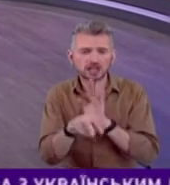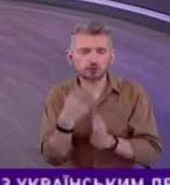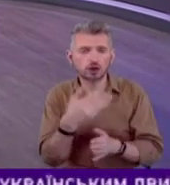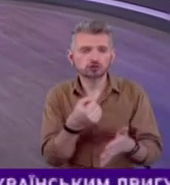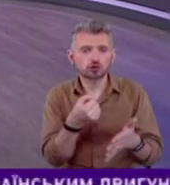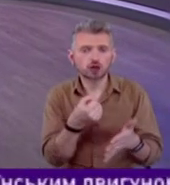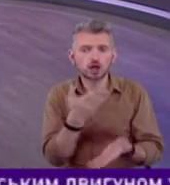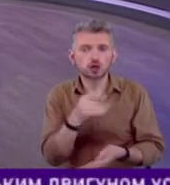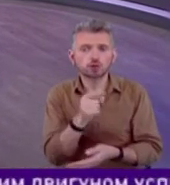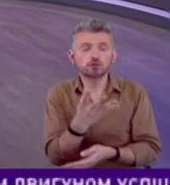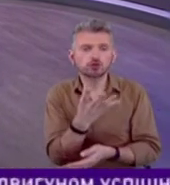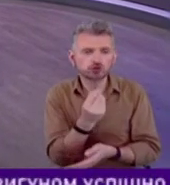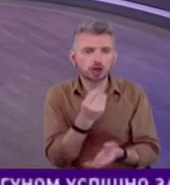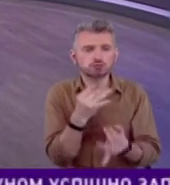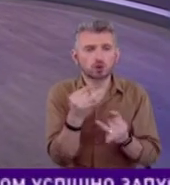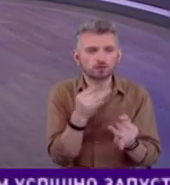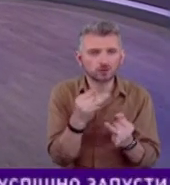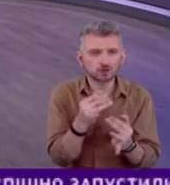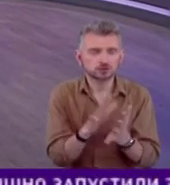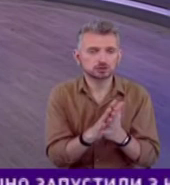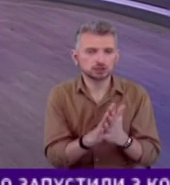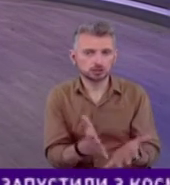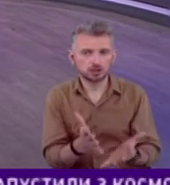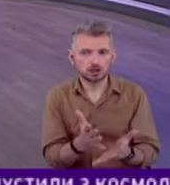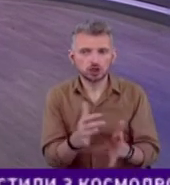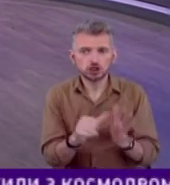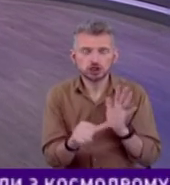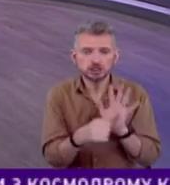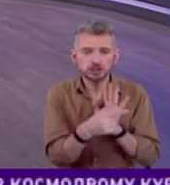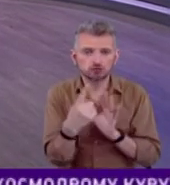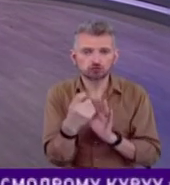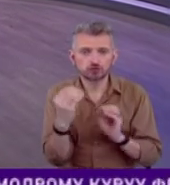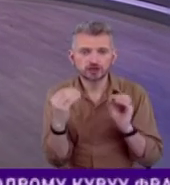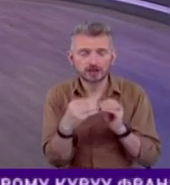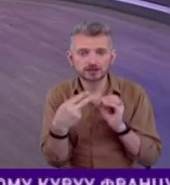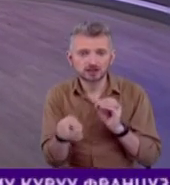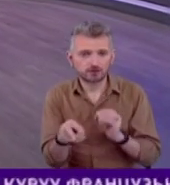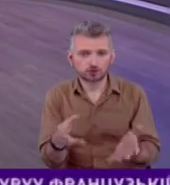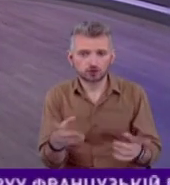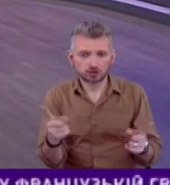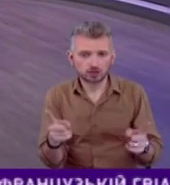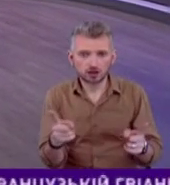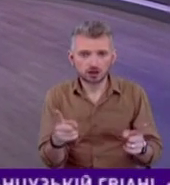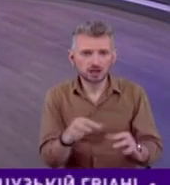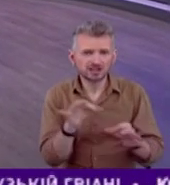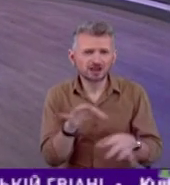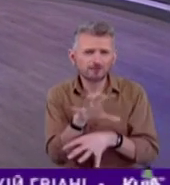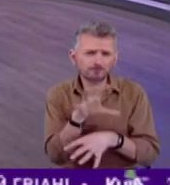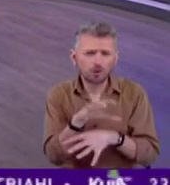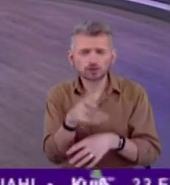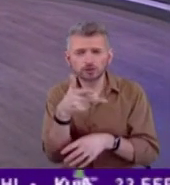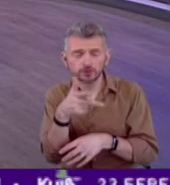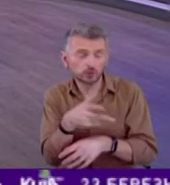до вашого, якщо ви ще поговорите там щось про щось. 60-110 євро – це вілка. Все, ніякої фотофіксації,